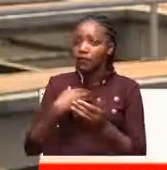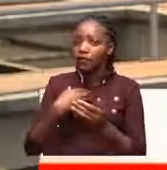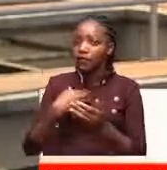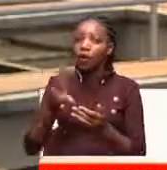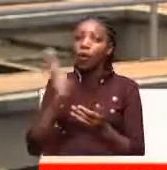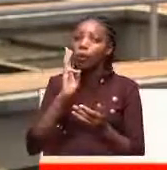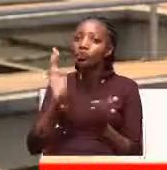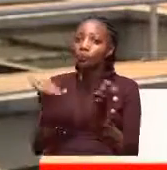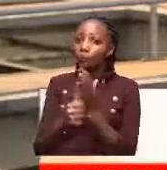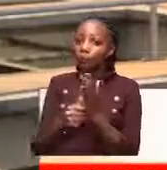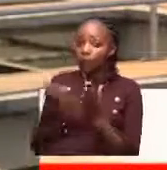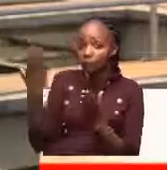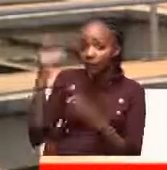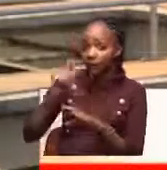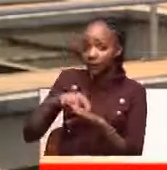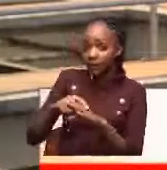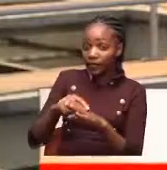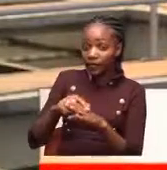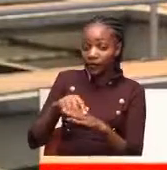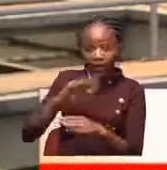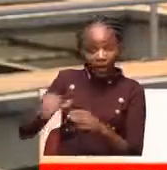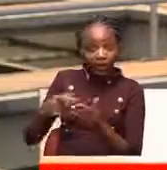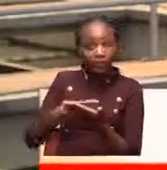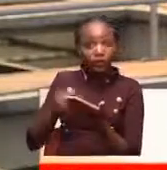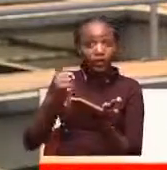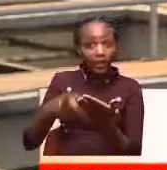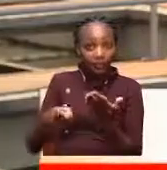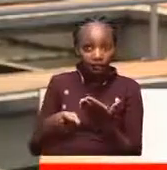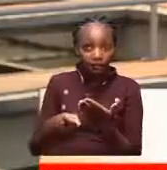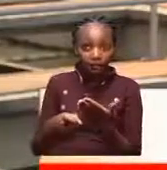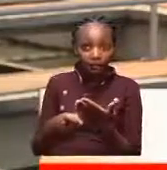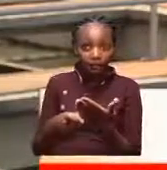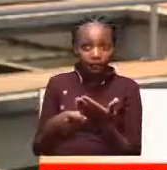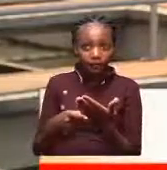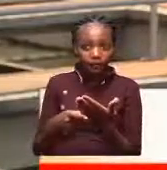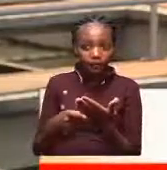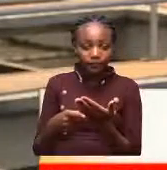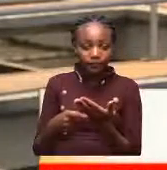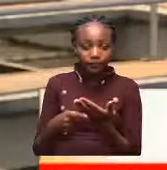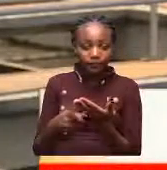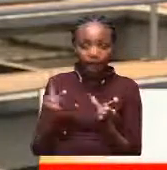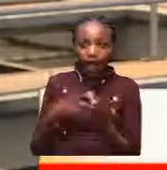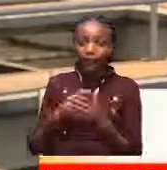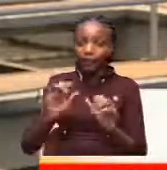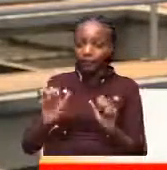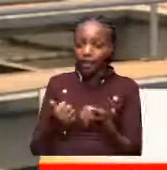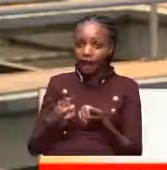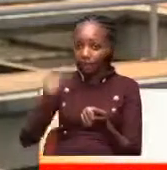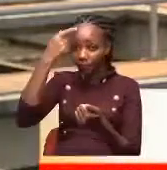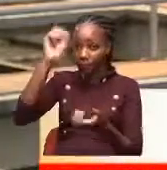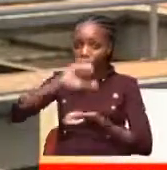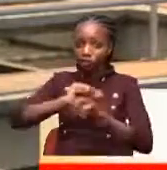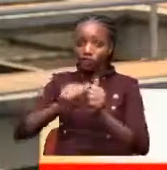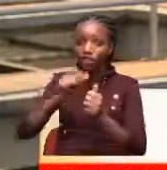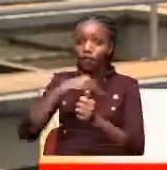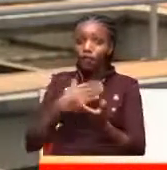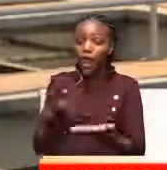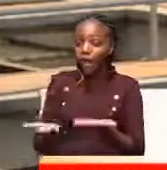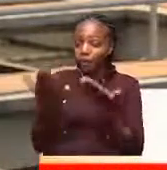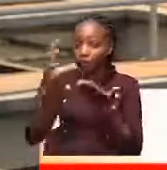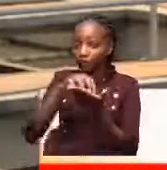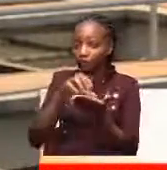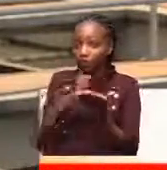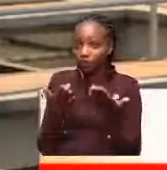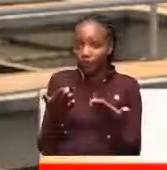shortage over the last weekend that was caused by changes that we were doing to our pumping. We were